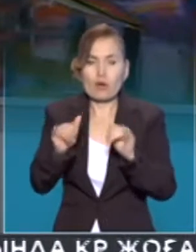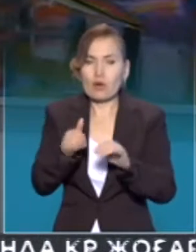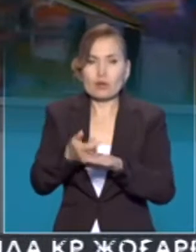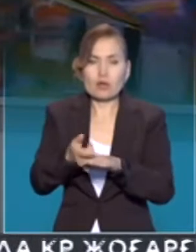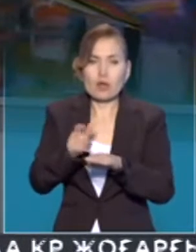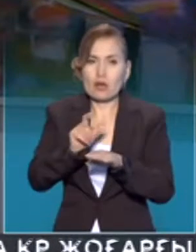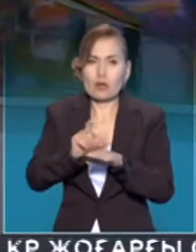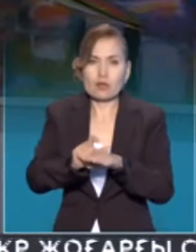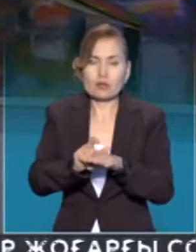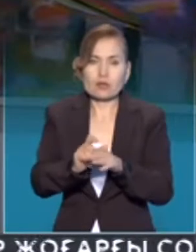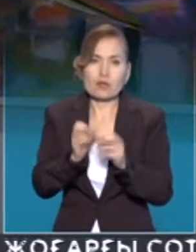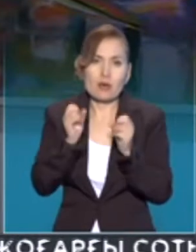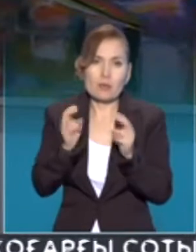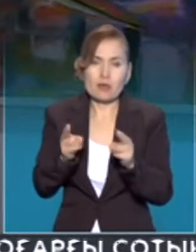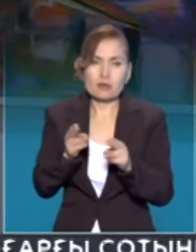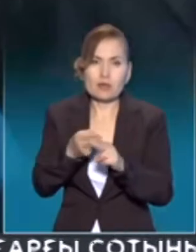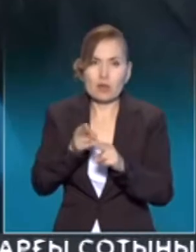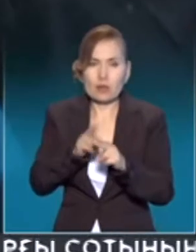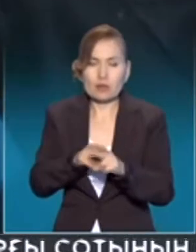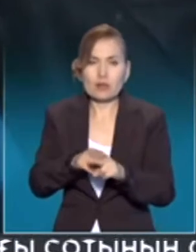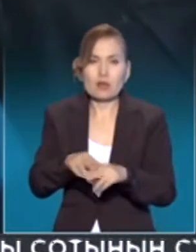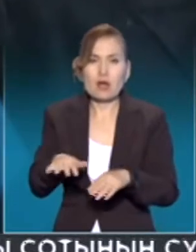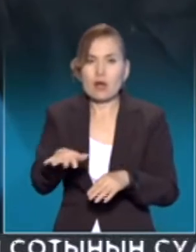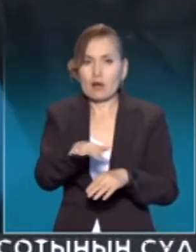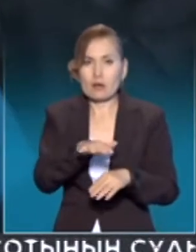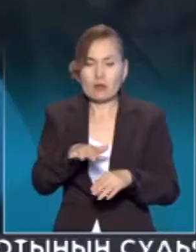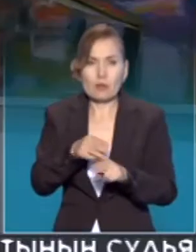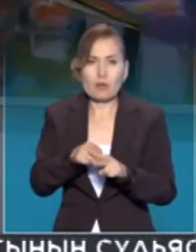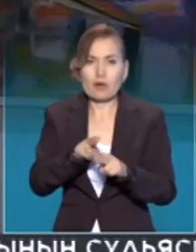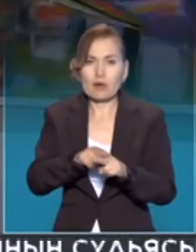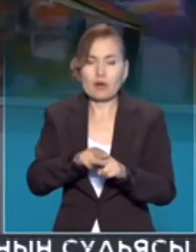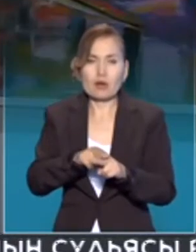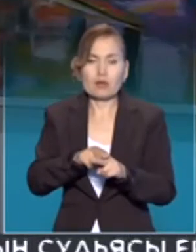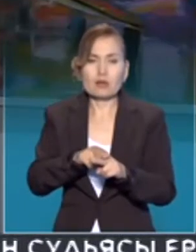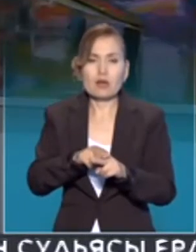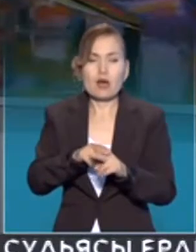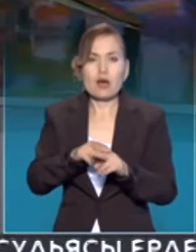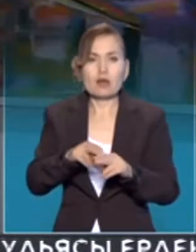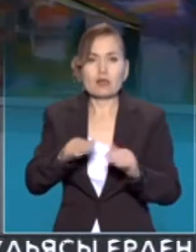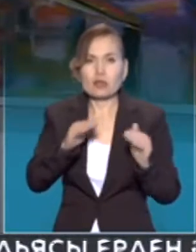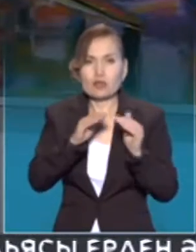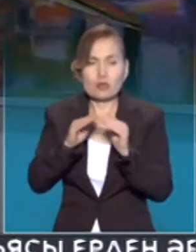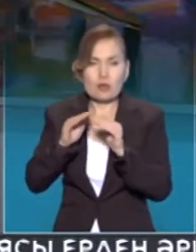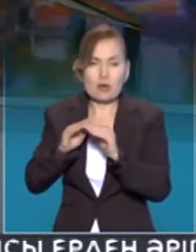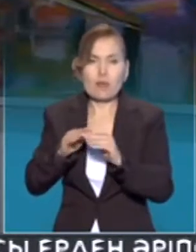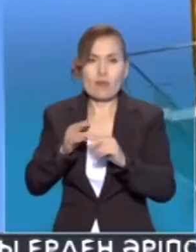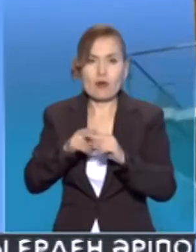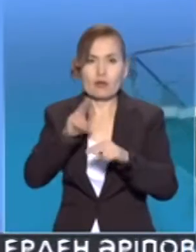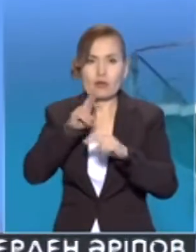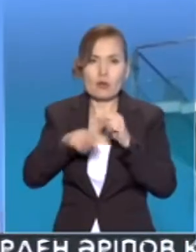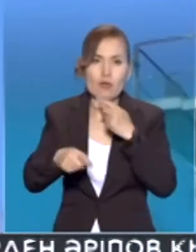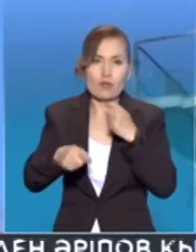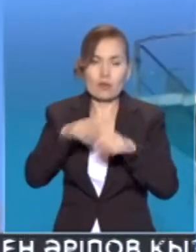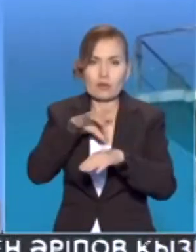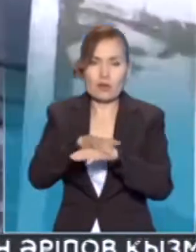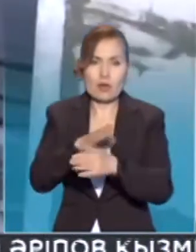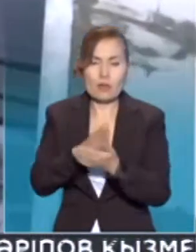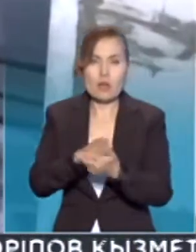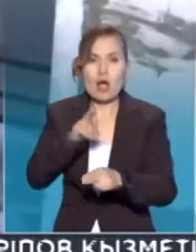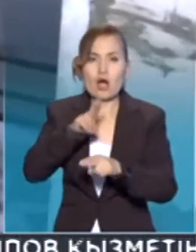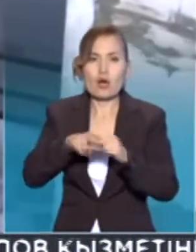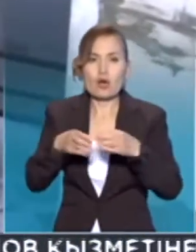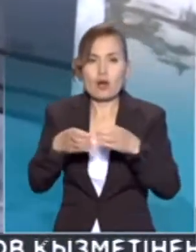бір өзінің жаман жолын тауып алды деп айтуға болады. Соның барлығын бір сөзбен айтқанда заңға келтіру керек. Құрылыспен айналысып